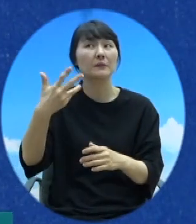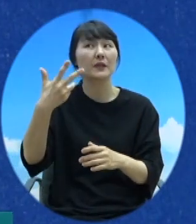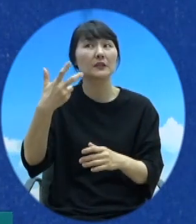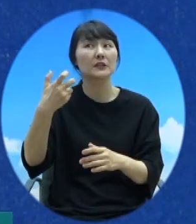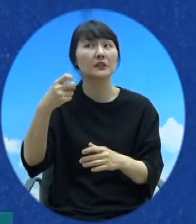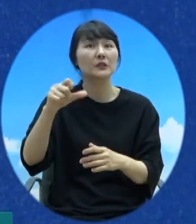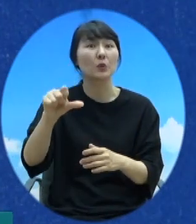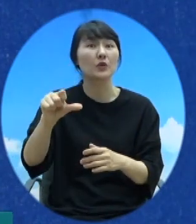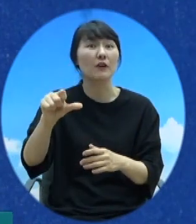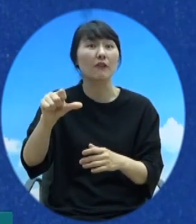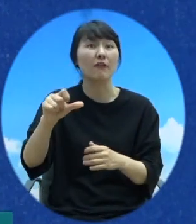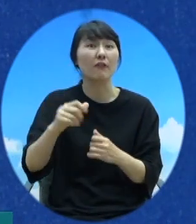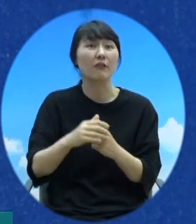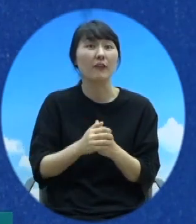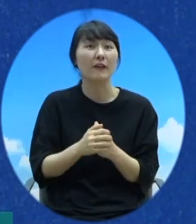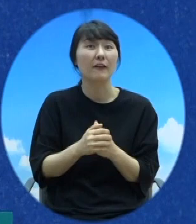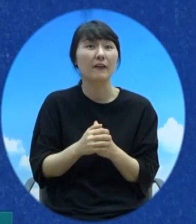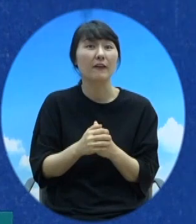1875년에